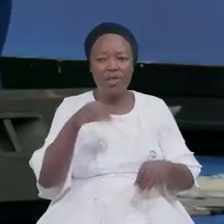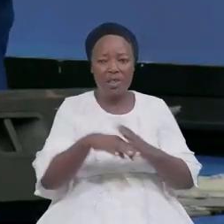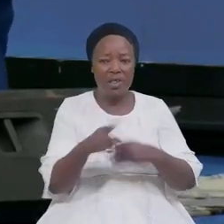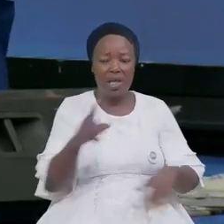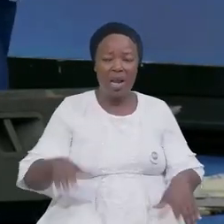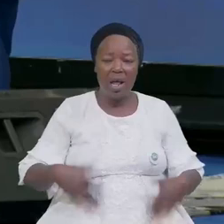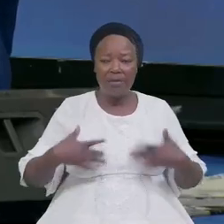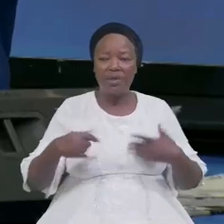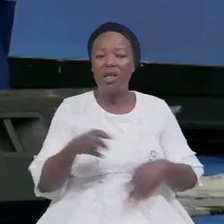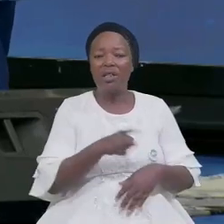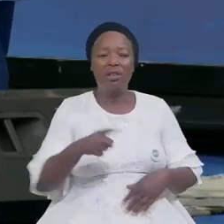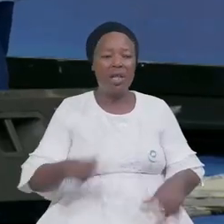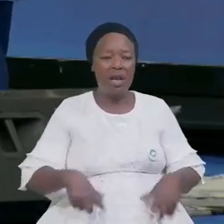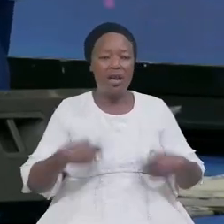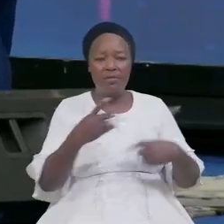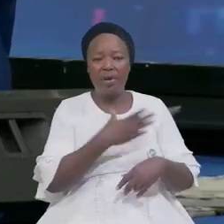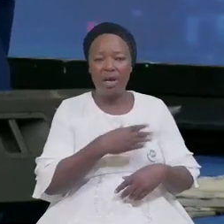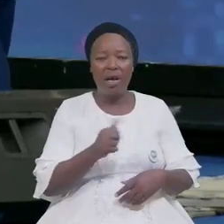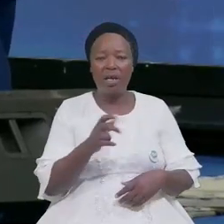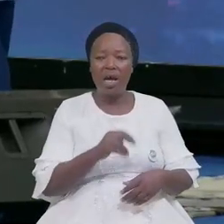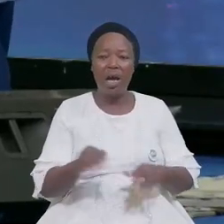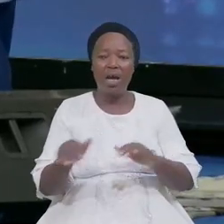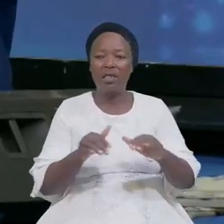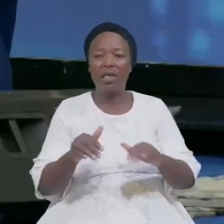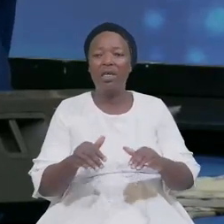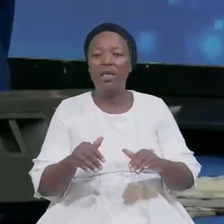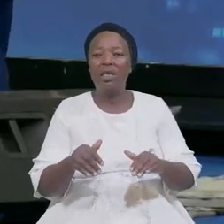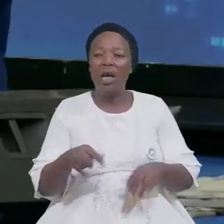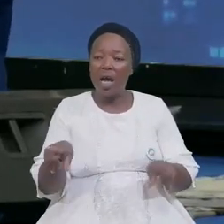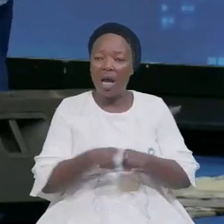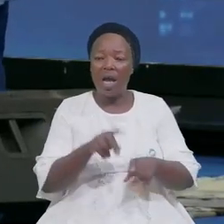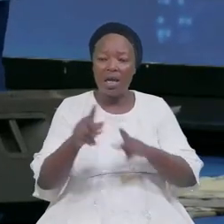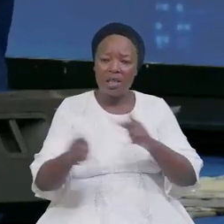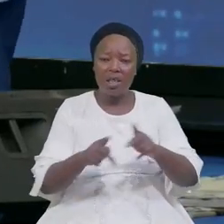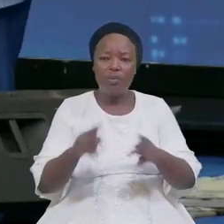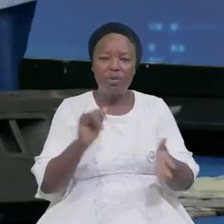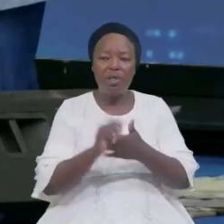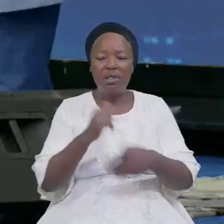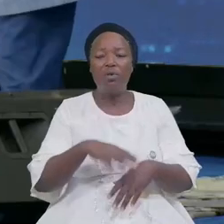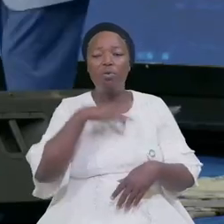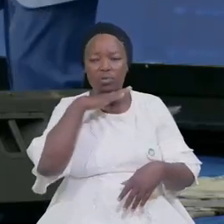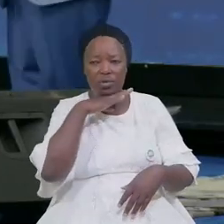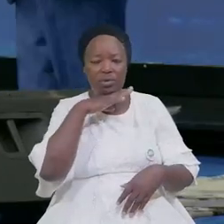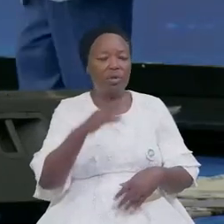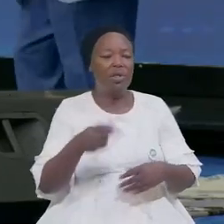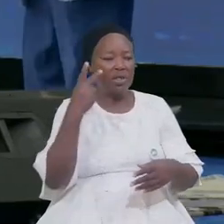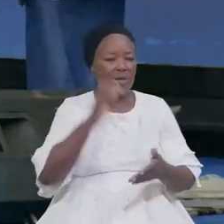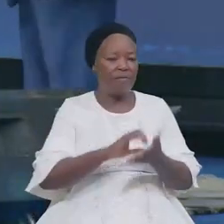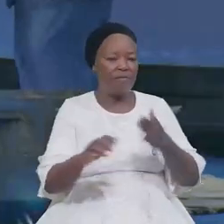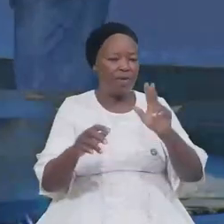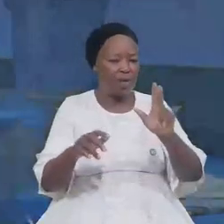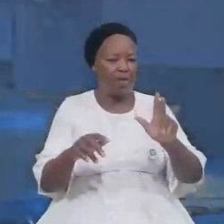chez eux, ils vivent et agissent comme des gens de corruption. Le verset 34.